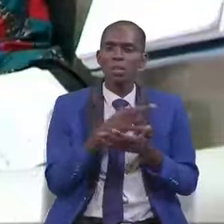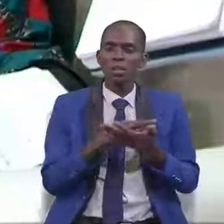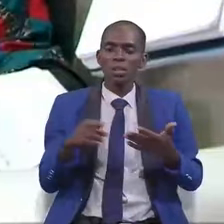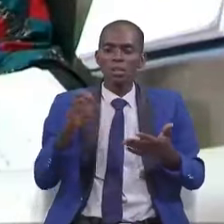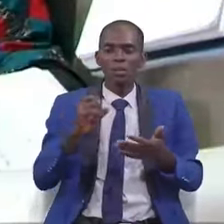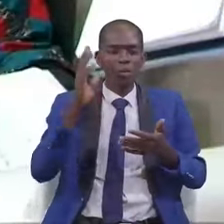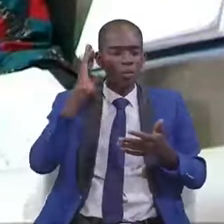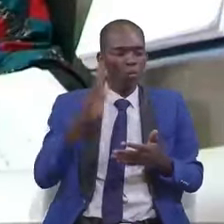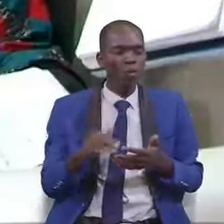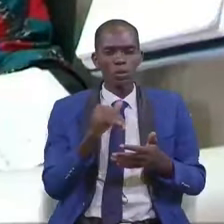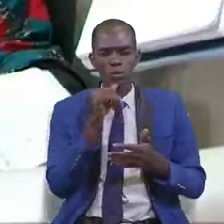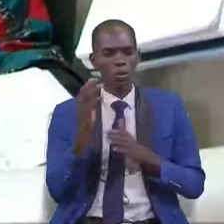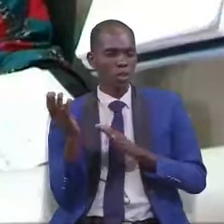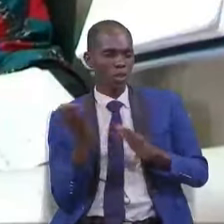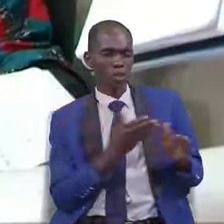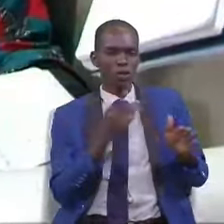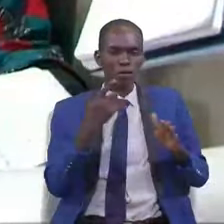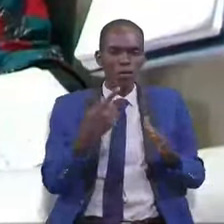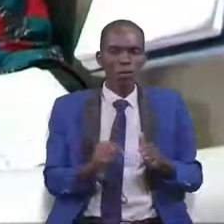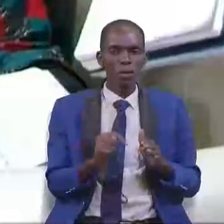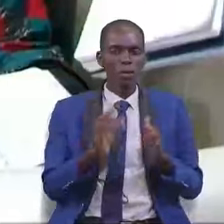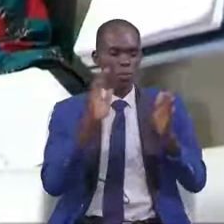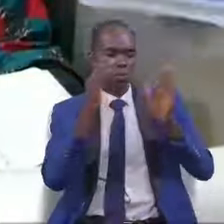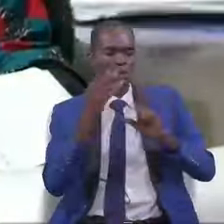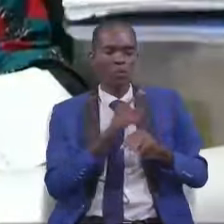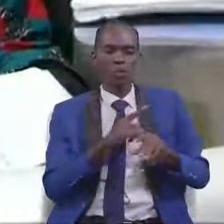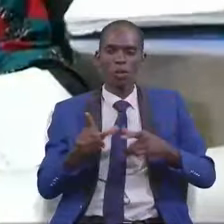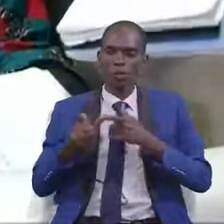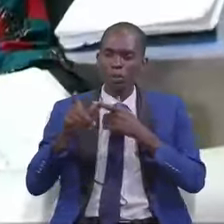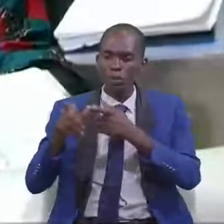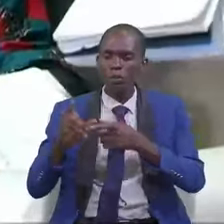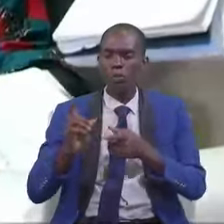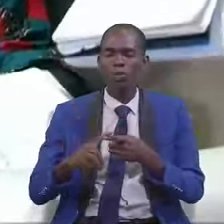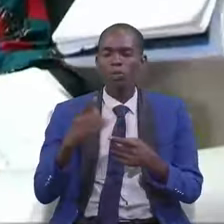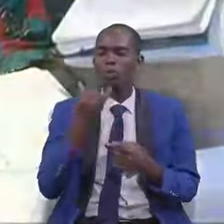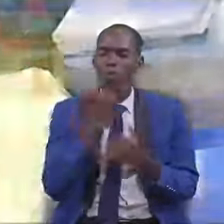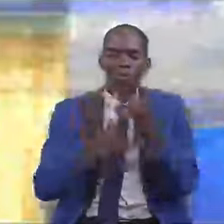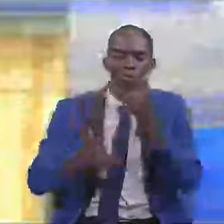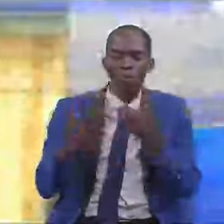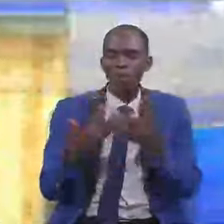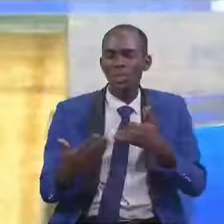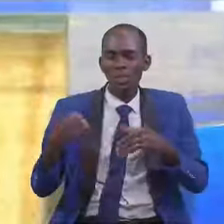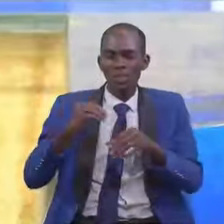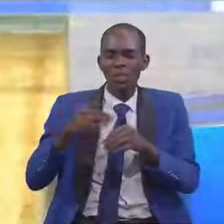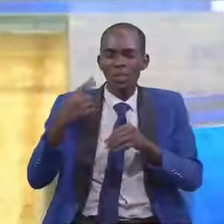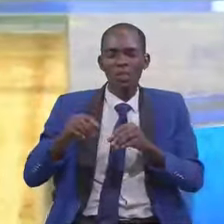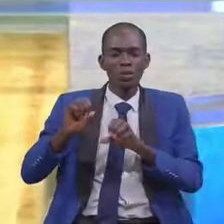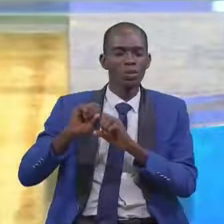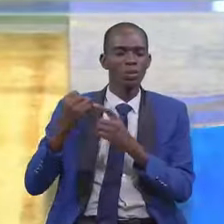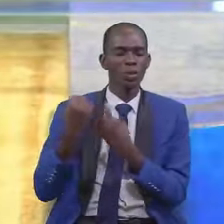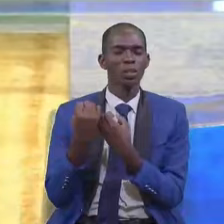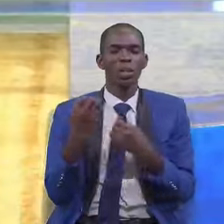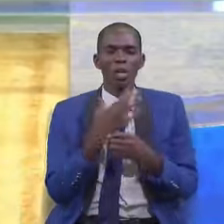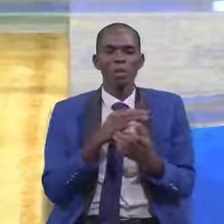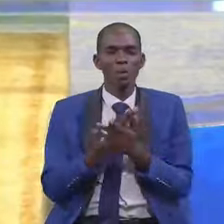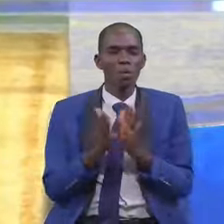ne va pas faire la corruption dans la société. Il sera de plus en plus fort et vous serez fort, de